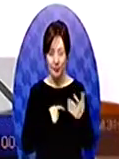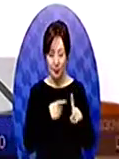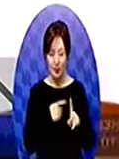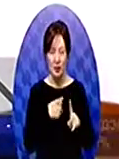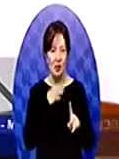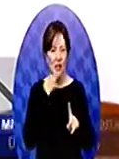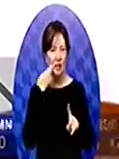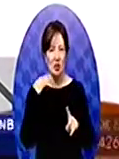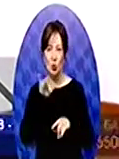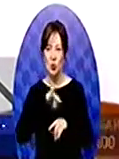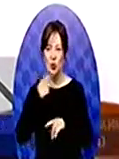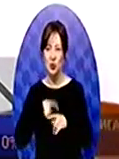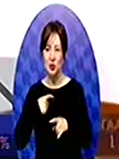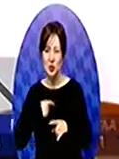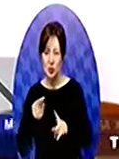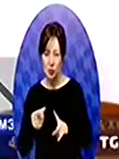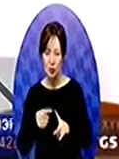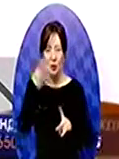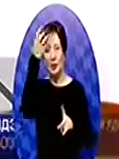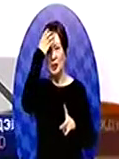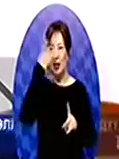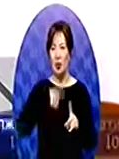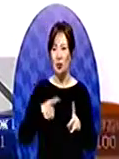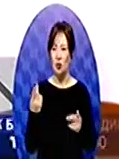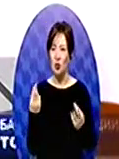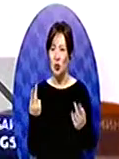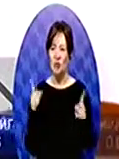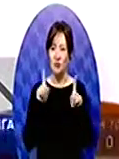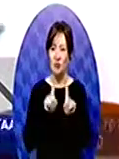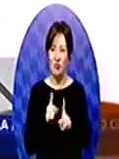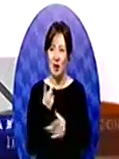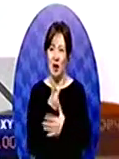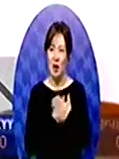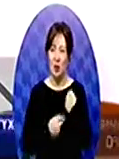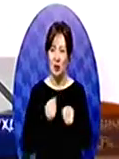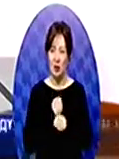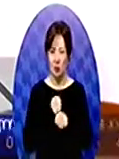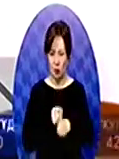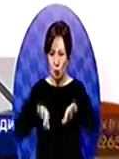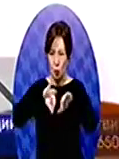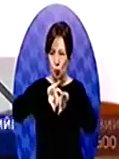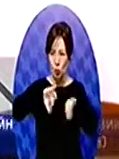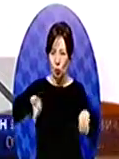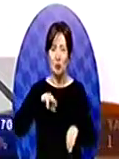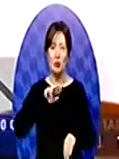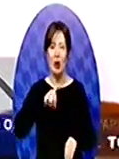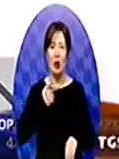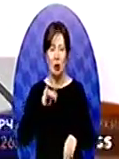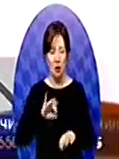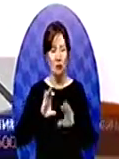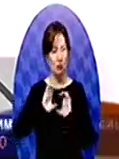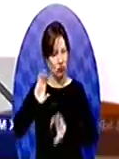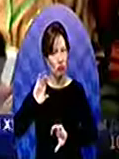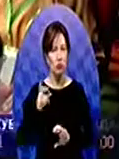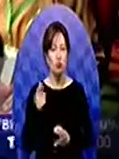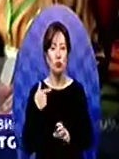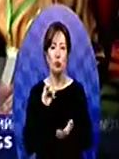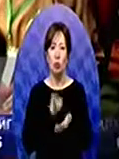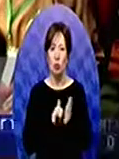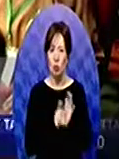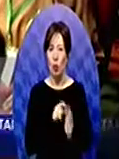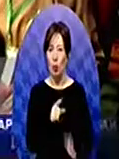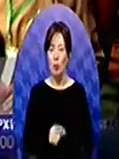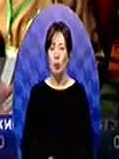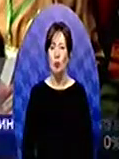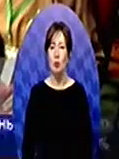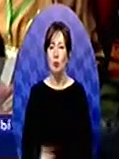улсын хурлын гишүүн, засгийн газрын гишүүн хоёр нь суг байдгүй юм аа. Дэлхийн улс орнууд хоёр танкимтай байдаг нь тийм учраас. За, харин